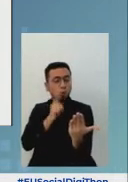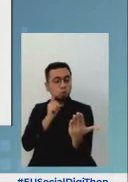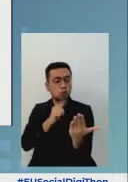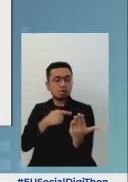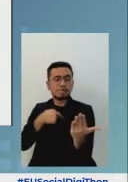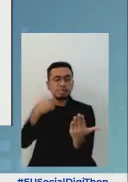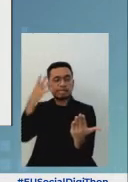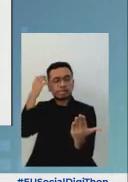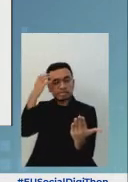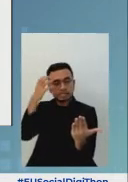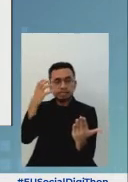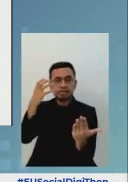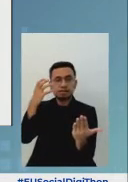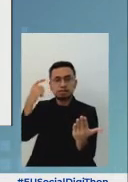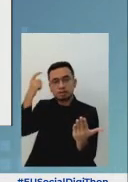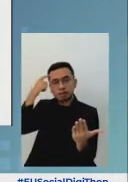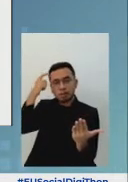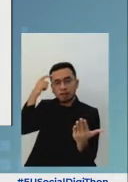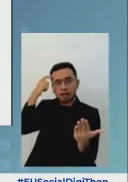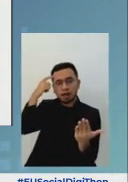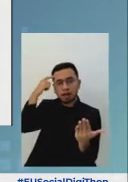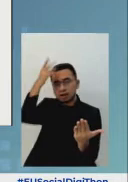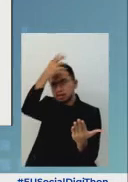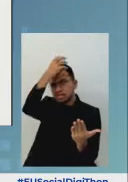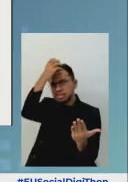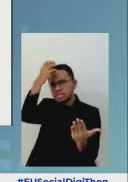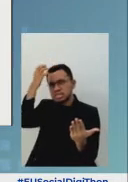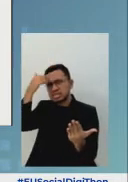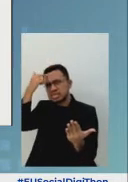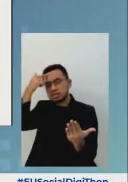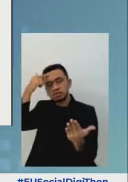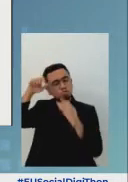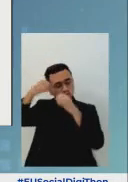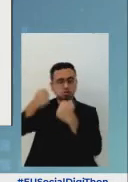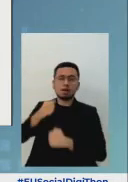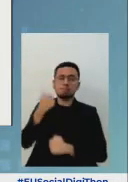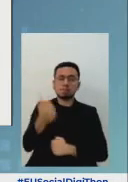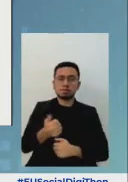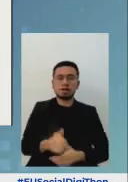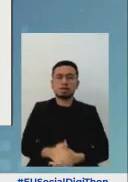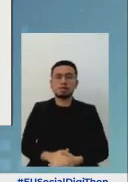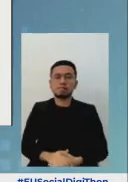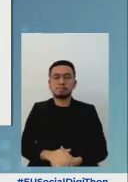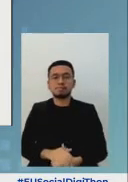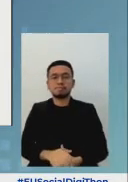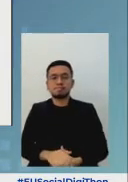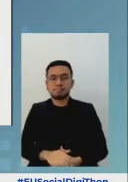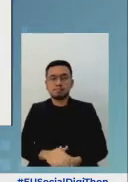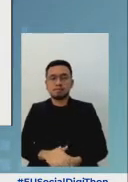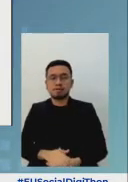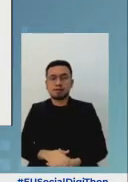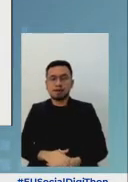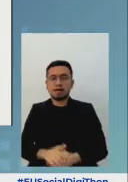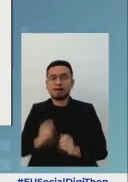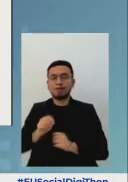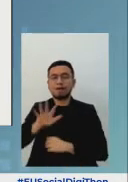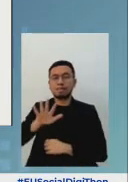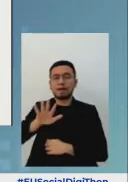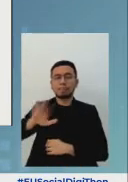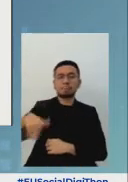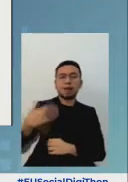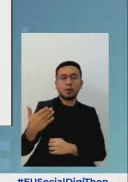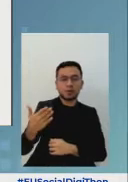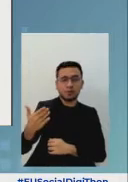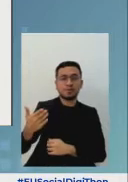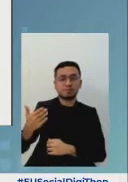Ya, bisa jebol itu yang namanya prefrontal cortex kita. So anyway, 5 tahun pertama nanti kalau adik-adik punya anak ya, one